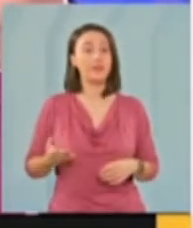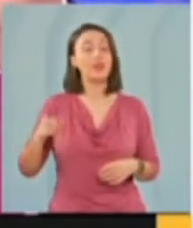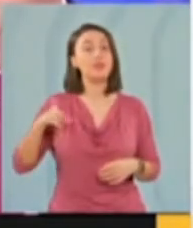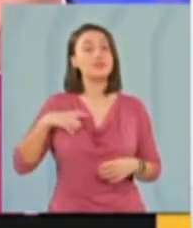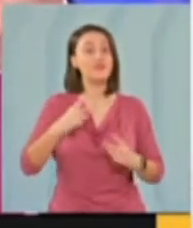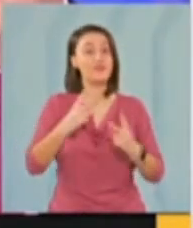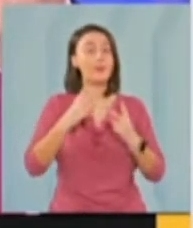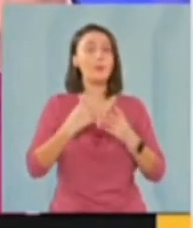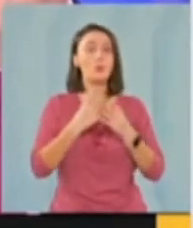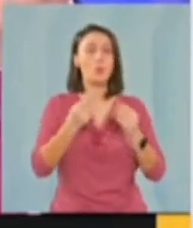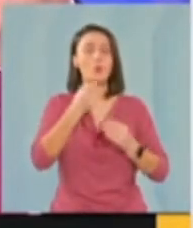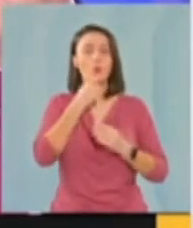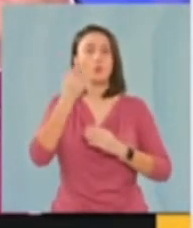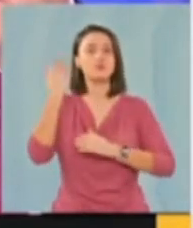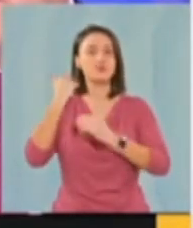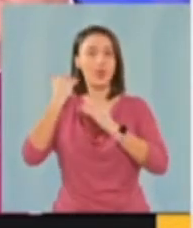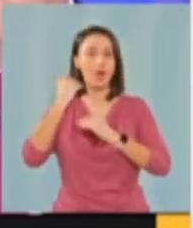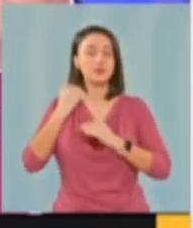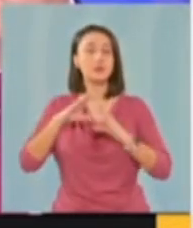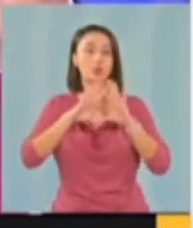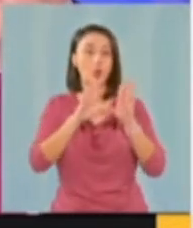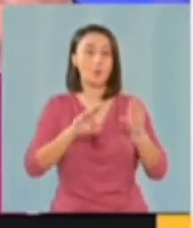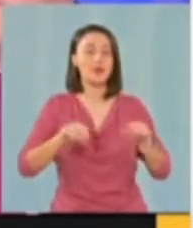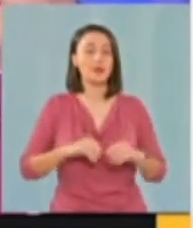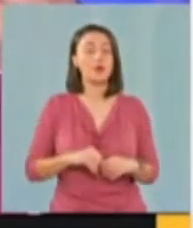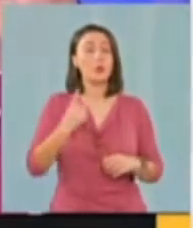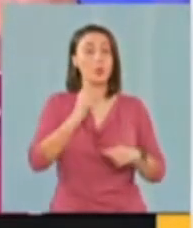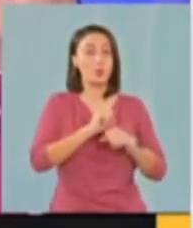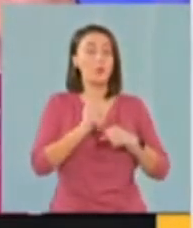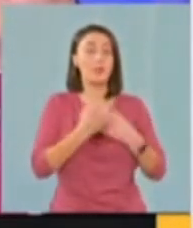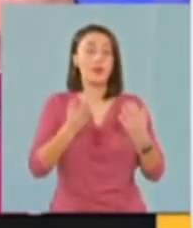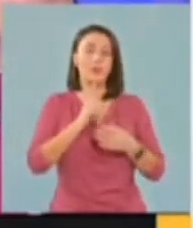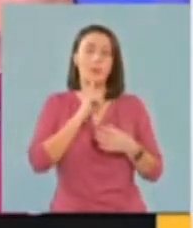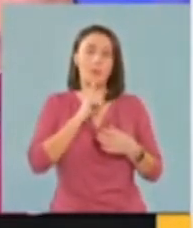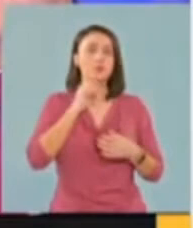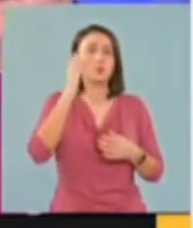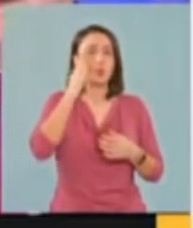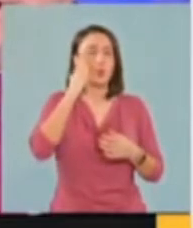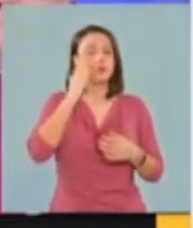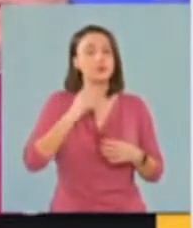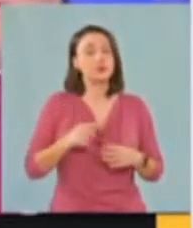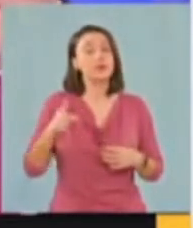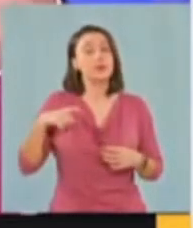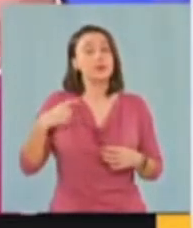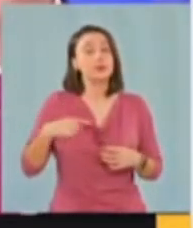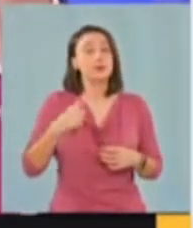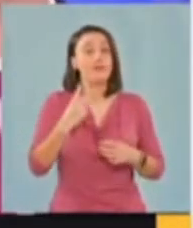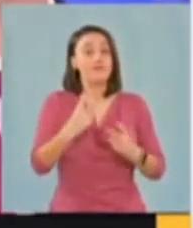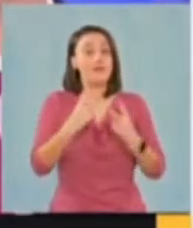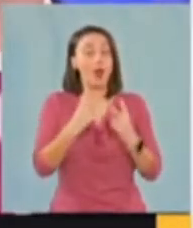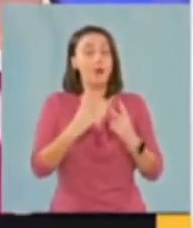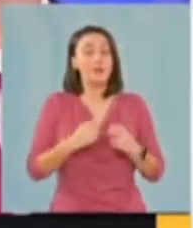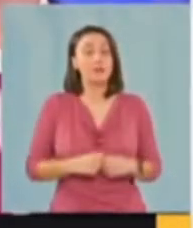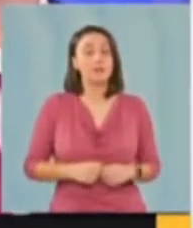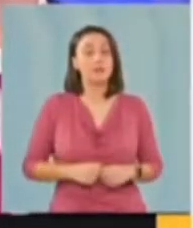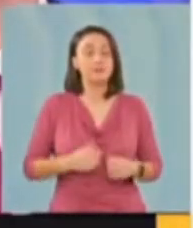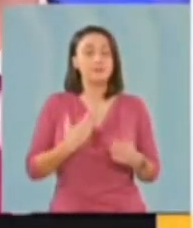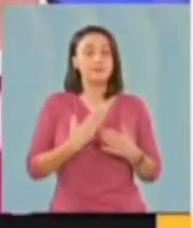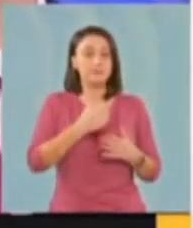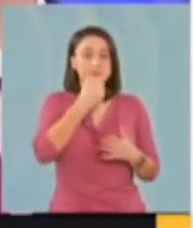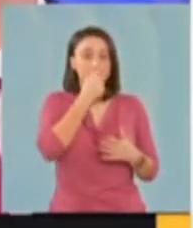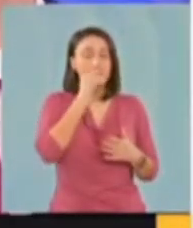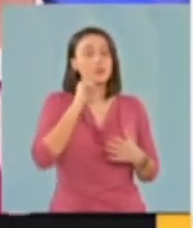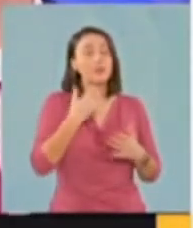este valabilă de mulți ani în România. Un lucru pe care mai puțin îl cunosc. Este valabilă pentru gripă și